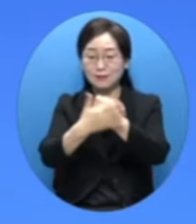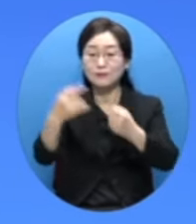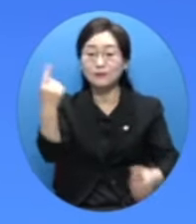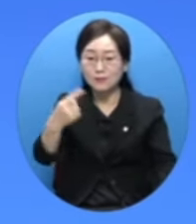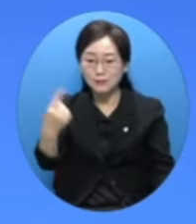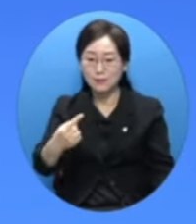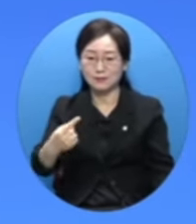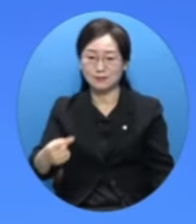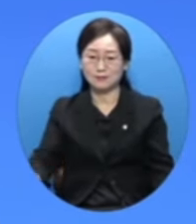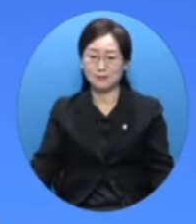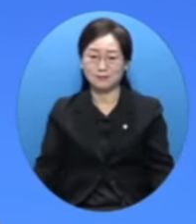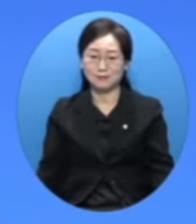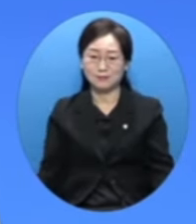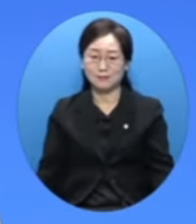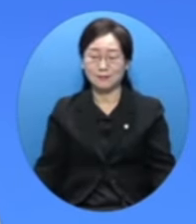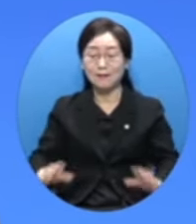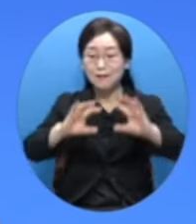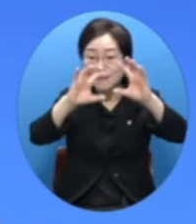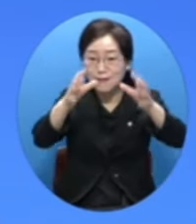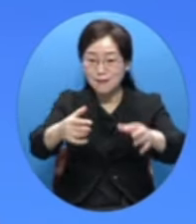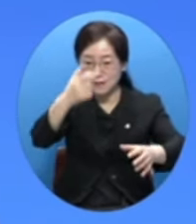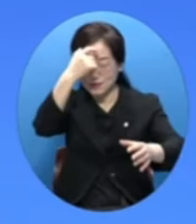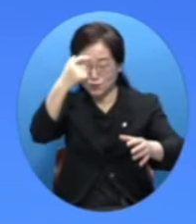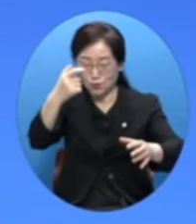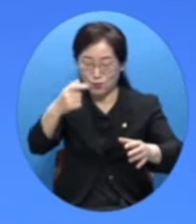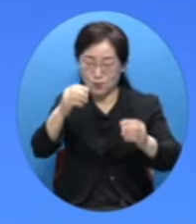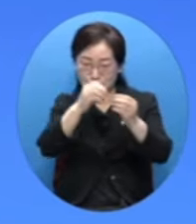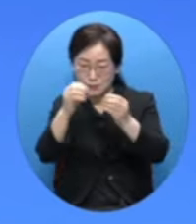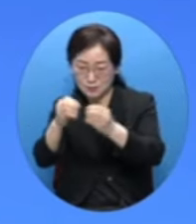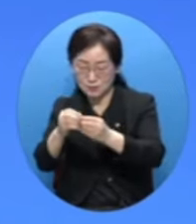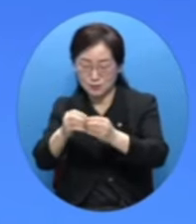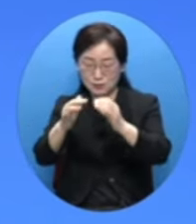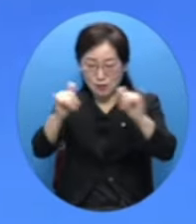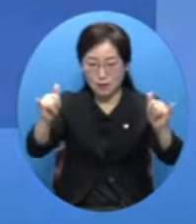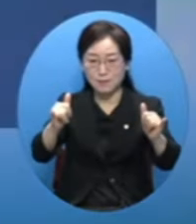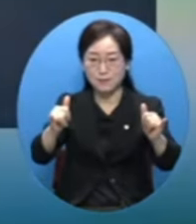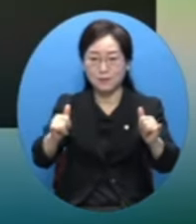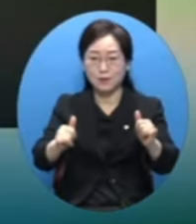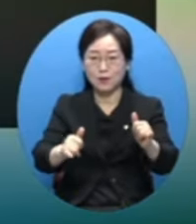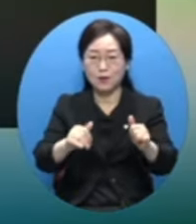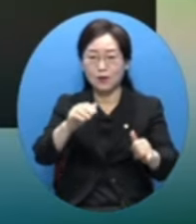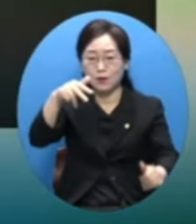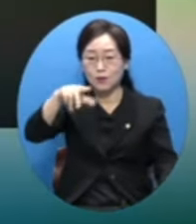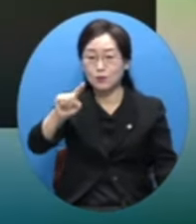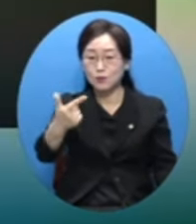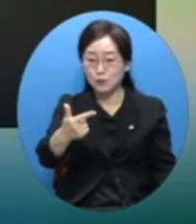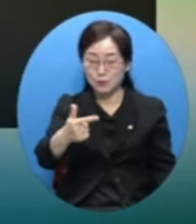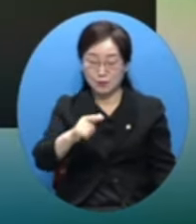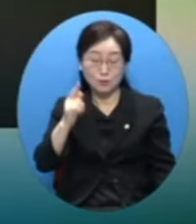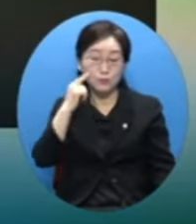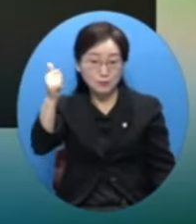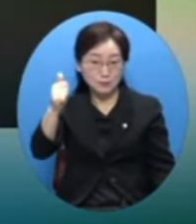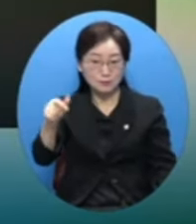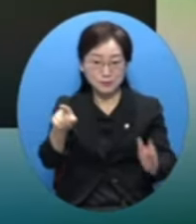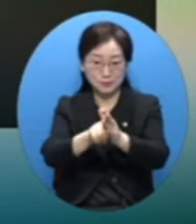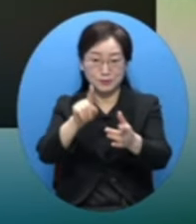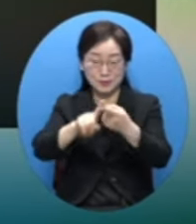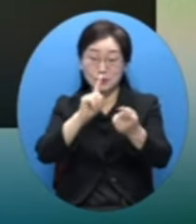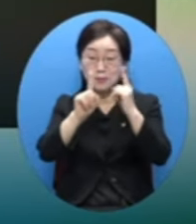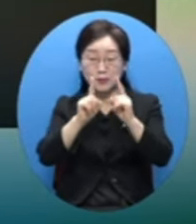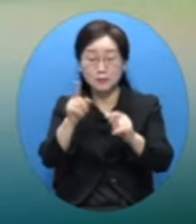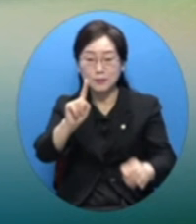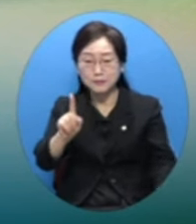되는 것입니다. 세계적인 기독교 작가인 존 비비오 목사님께서 믿음에 대해서 이렇게 말씀하셨습니다.